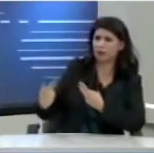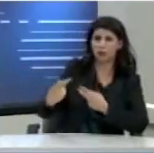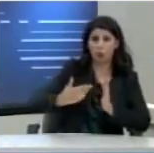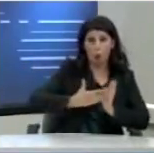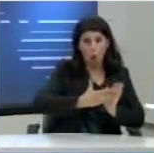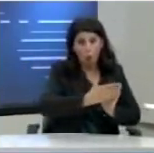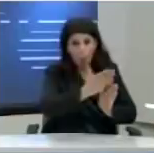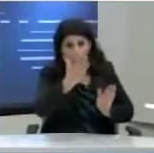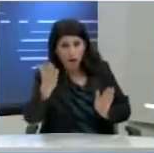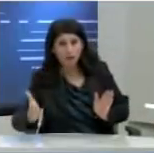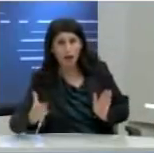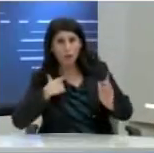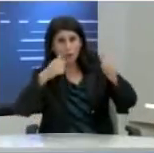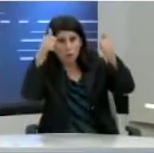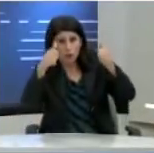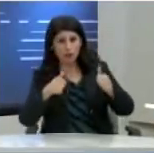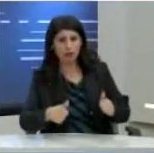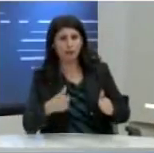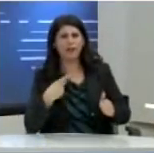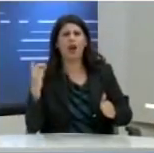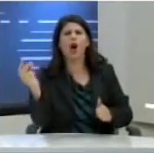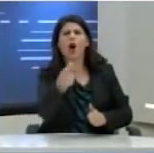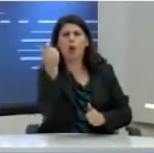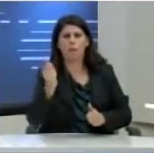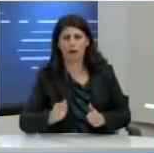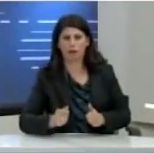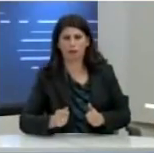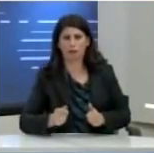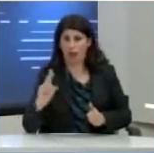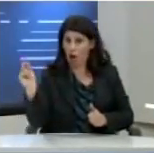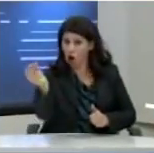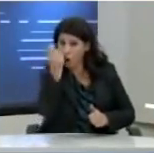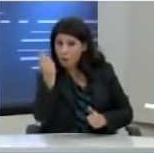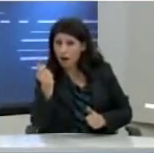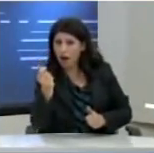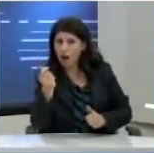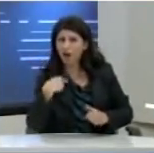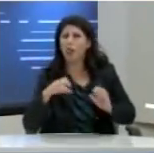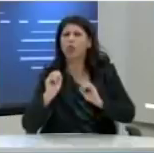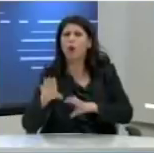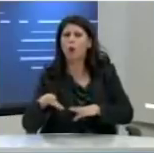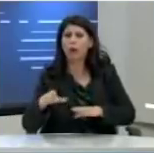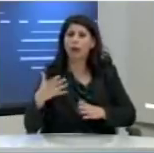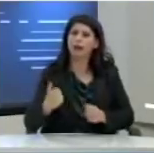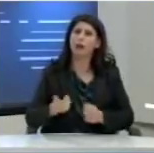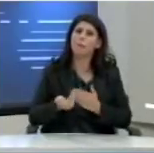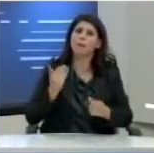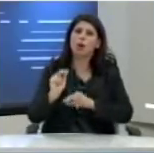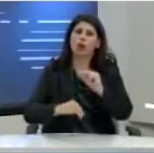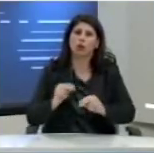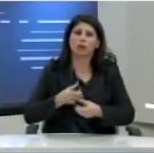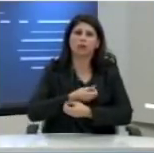αυτά που εξαγγείλαμε είναι κόλπα. Είναι κόλπα, είναι δώρα, είναι προεκλογικές